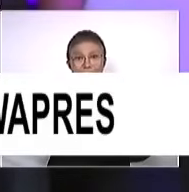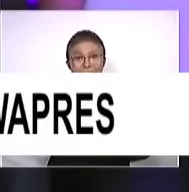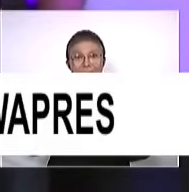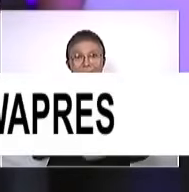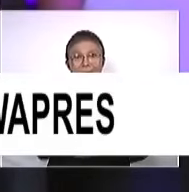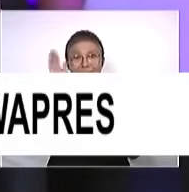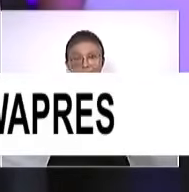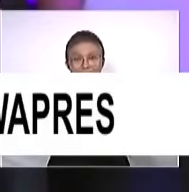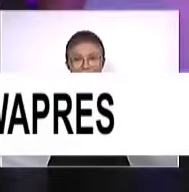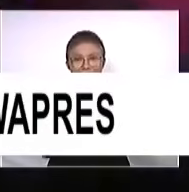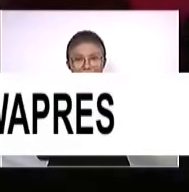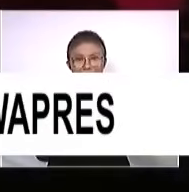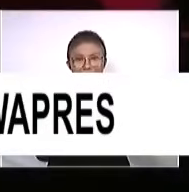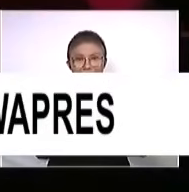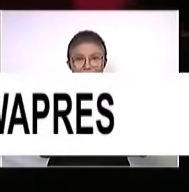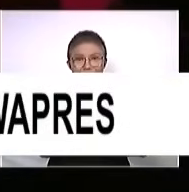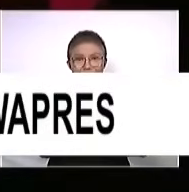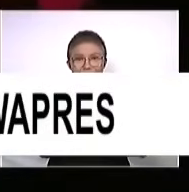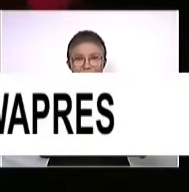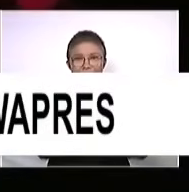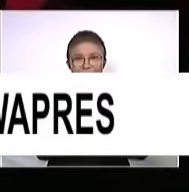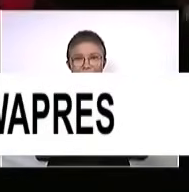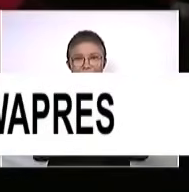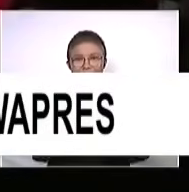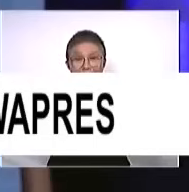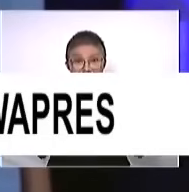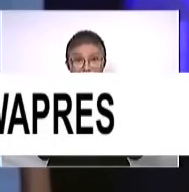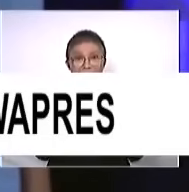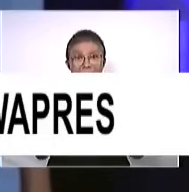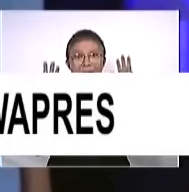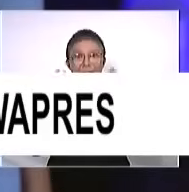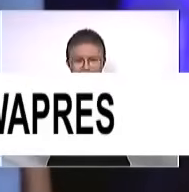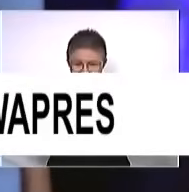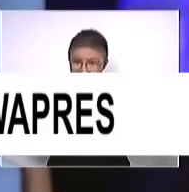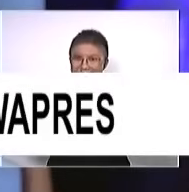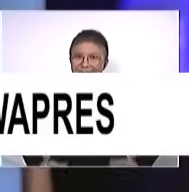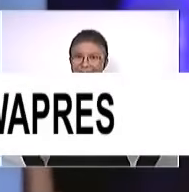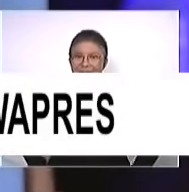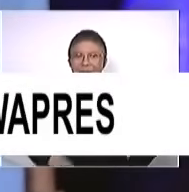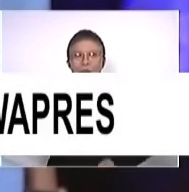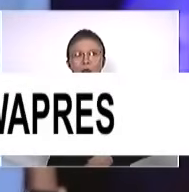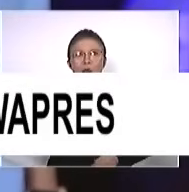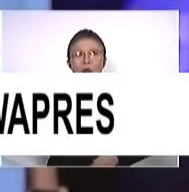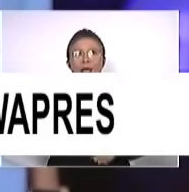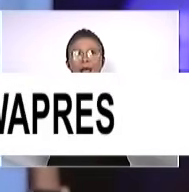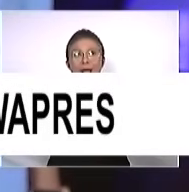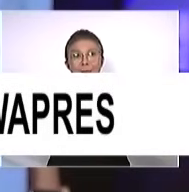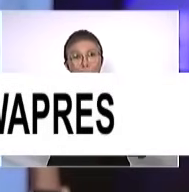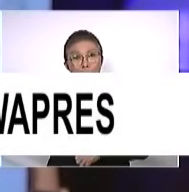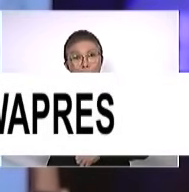bagaimana Seperti apa formmulanya apa yang akan dilakukan itu kan belum jelas kenapa kita selalu